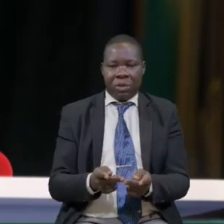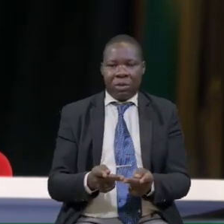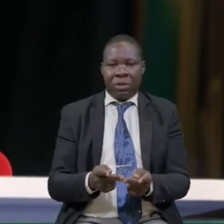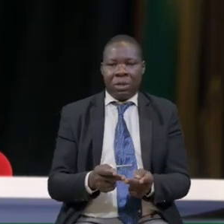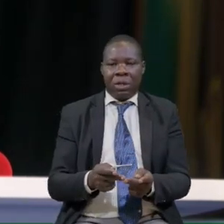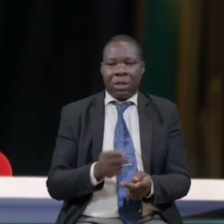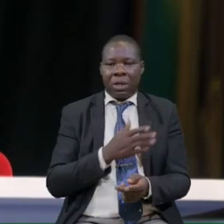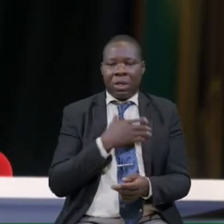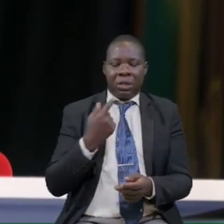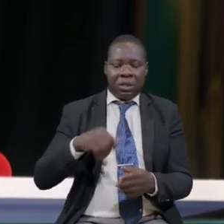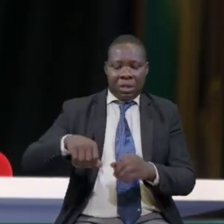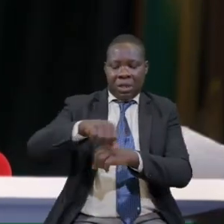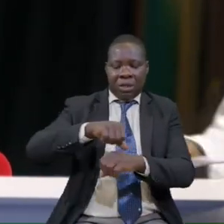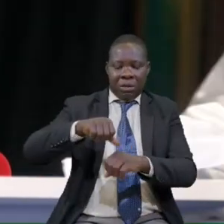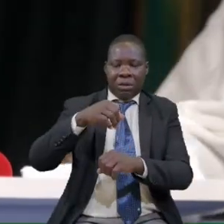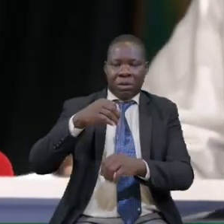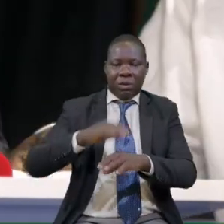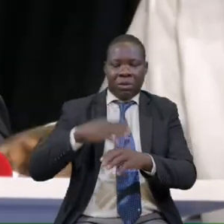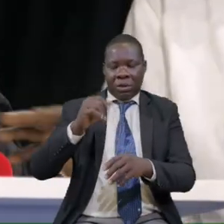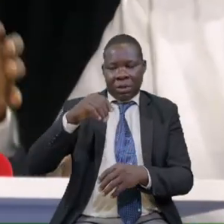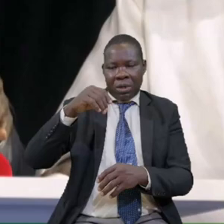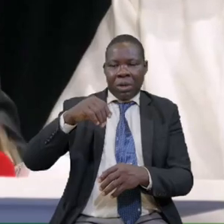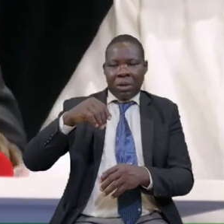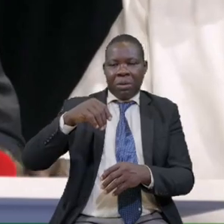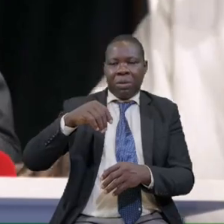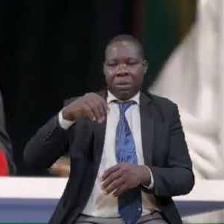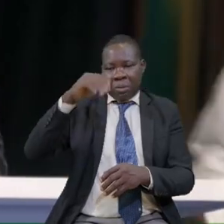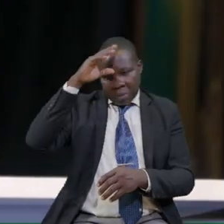et l'onction sur l'homme de Dieu,